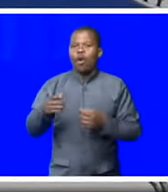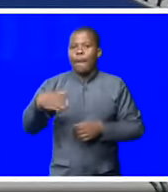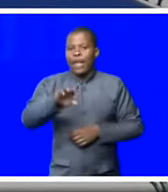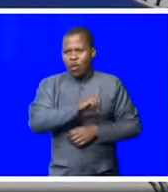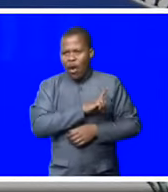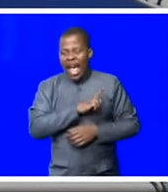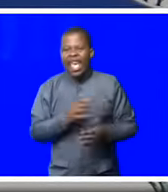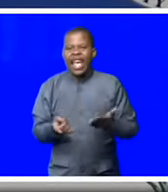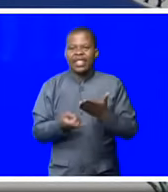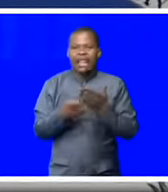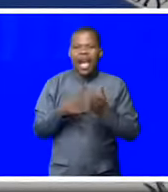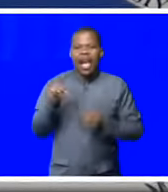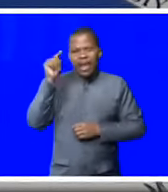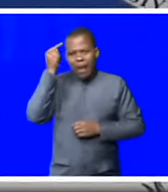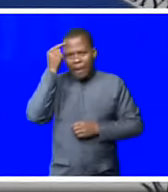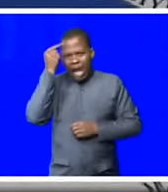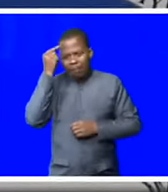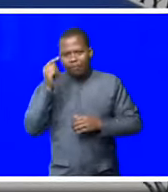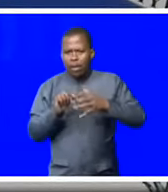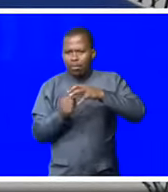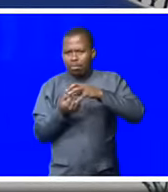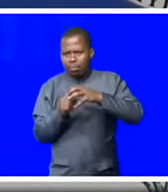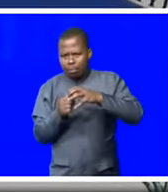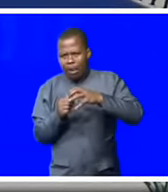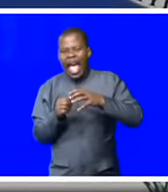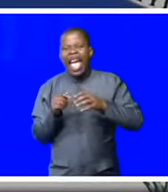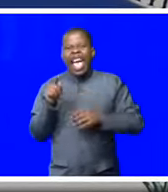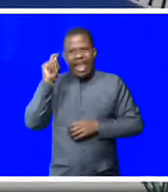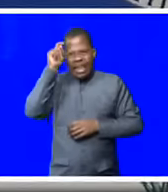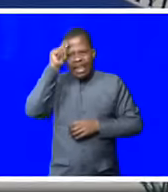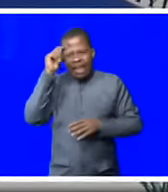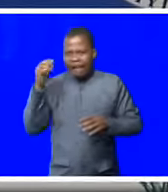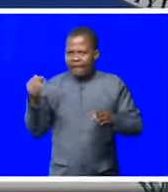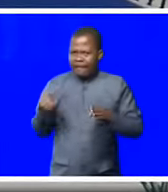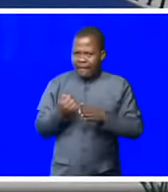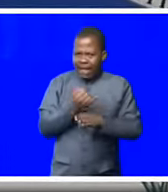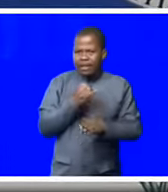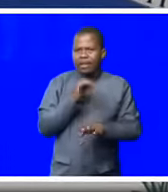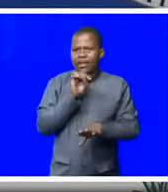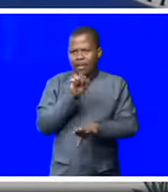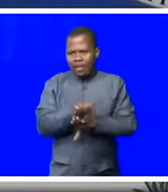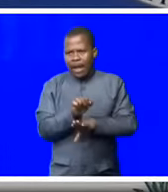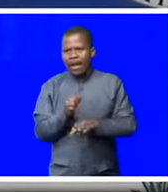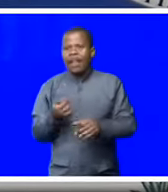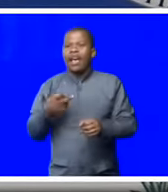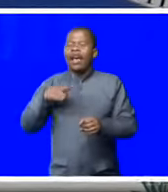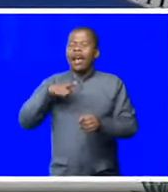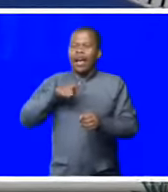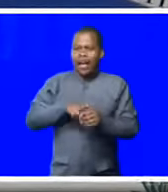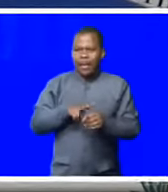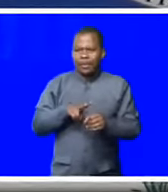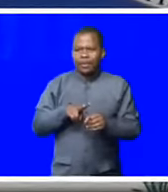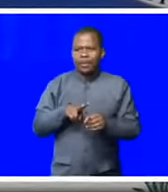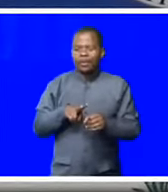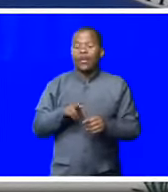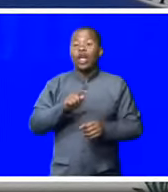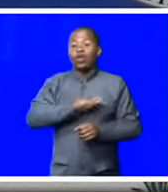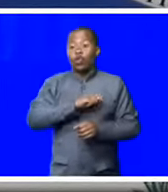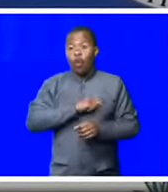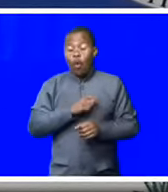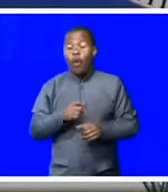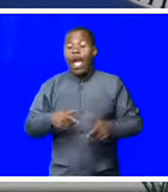iyakuvula nicabanga kwakho nendlela lobona ngayo tinfo iyakushintsha it's quite a good